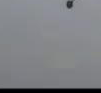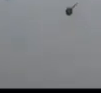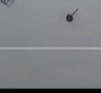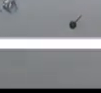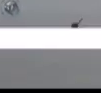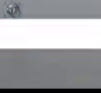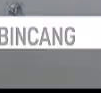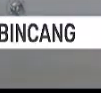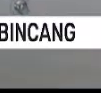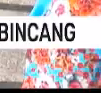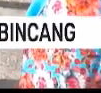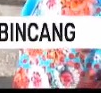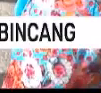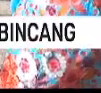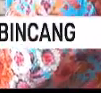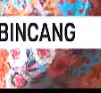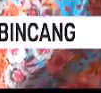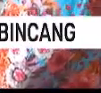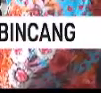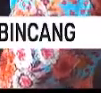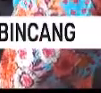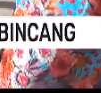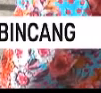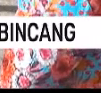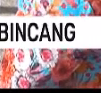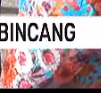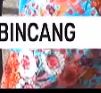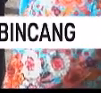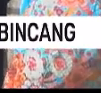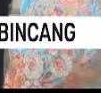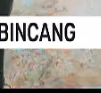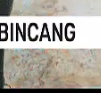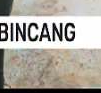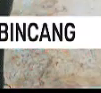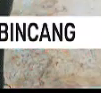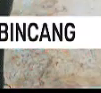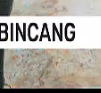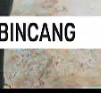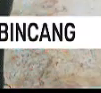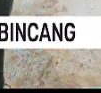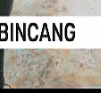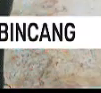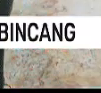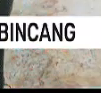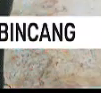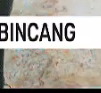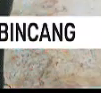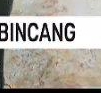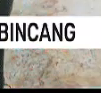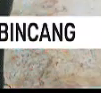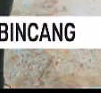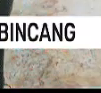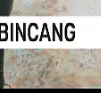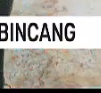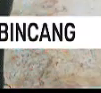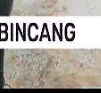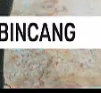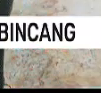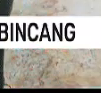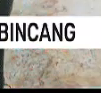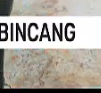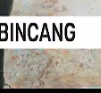Kandungan rundingan Malaysia Brunei di luar jangka. Atas kesedaran bersama, tangani pandemik dan isu